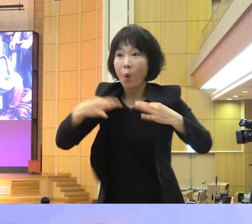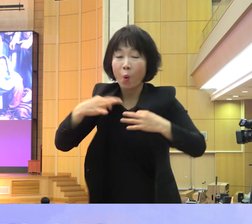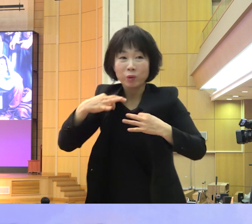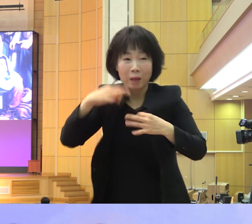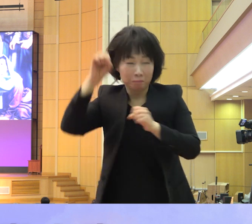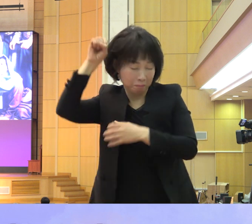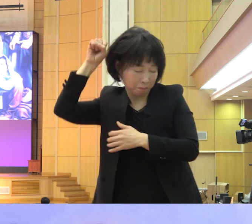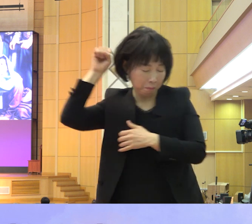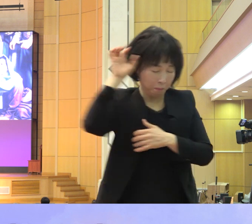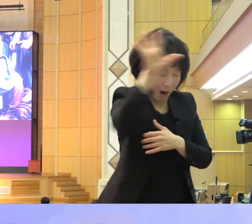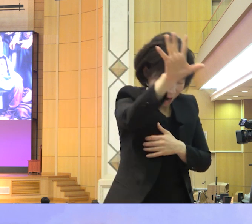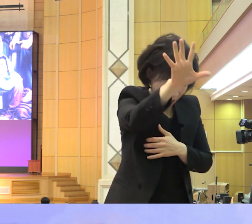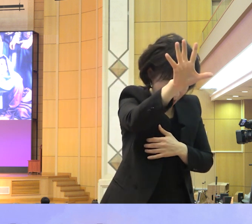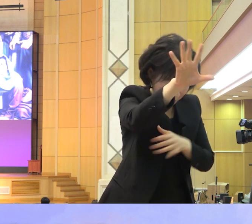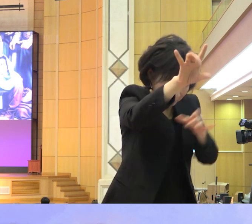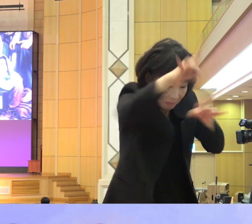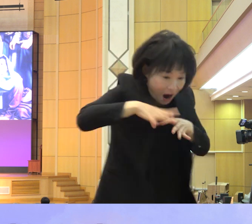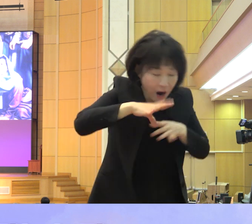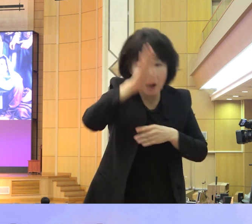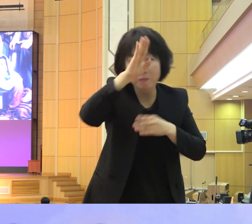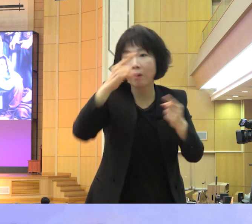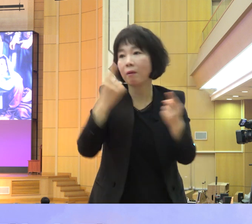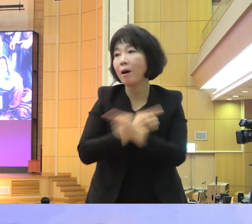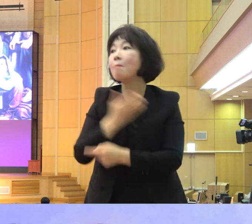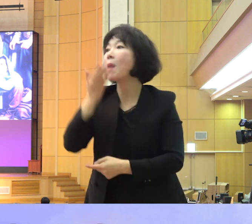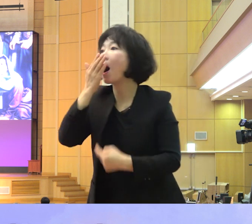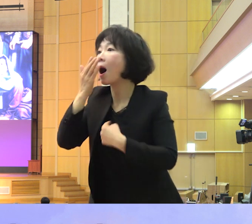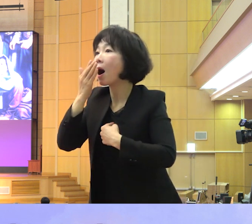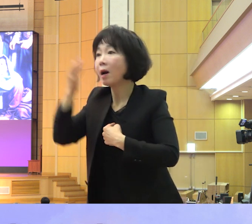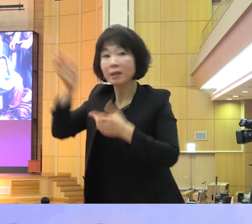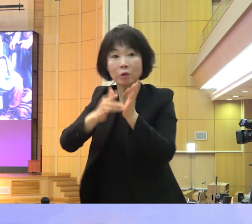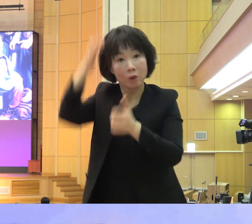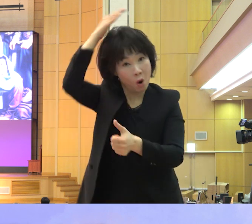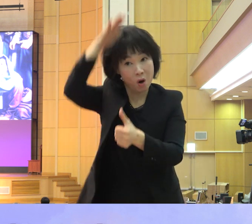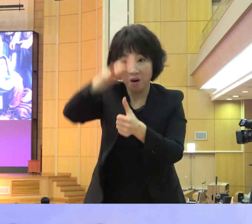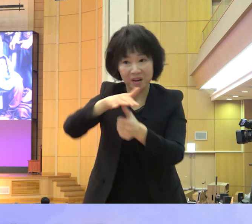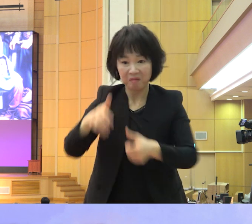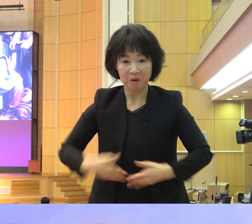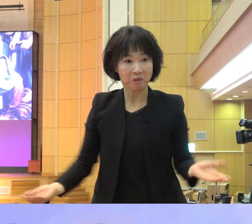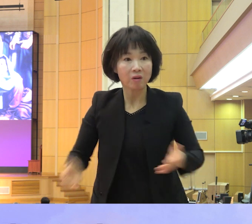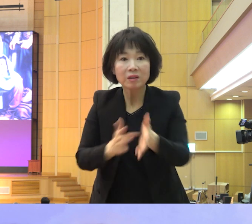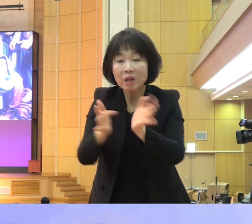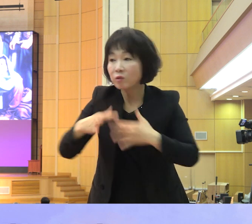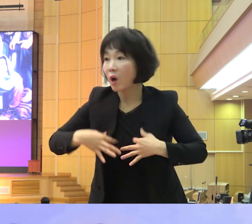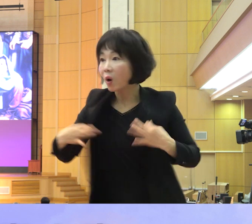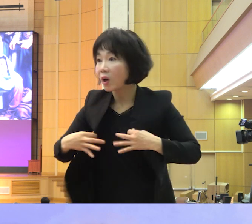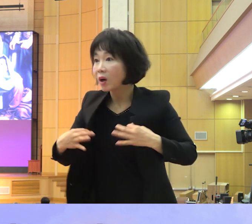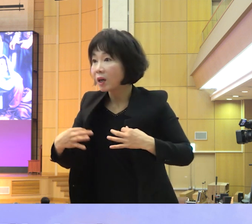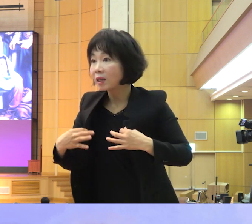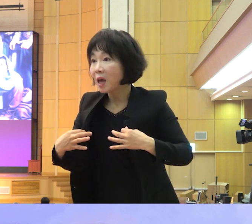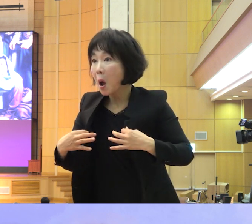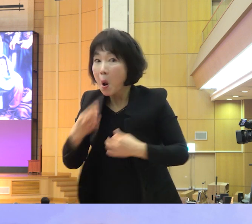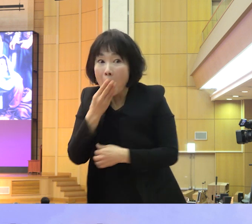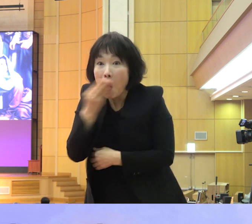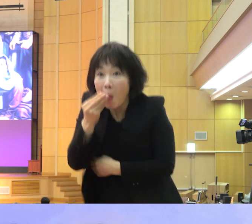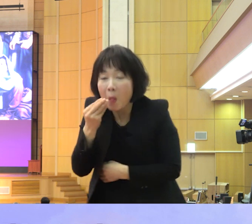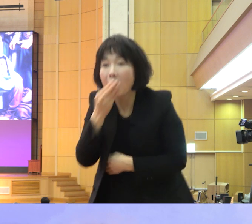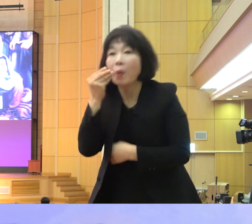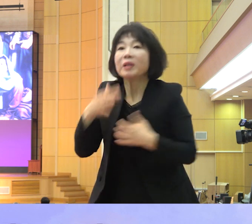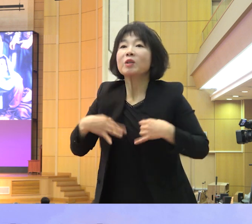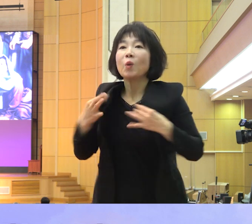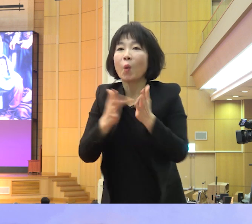그냥 낫겠다고 하는 게 아니라 주님이 나에게 안수하는 것도 안수하는 거지만 내가 먼저 주님의 옷에만 손을